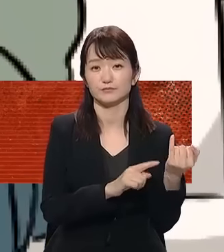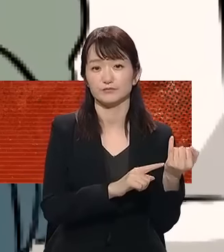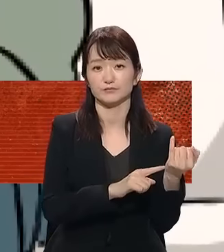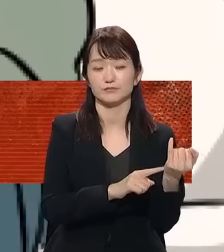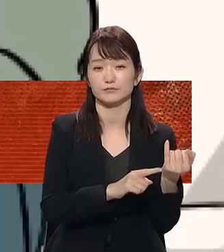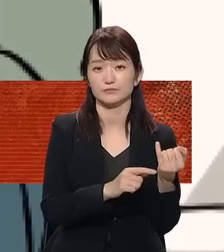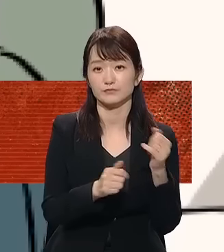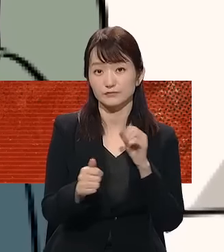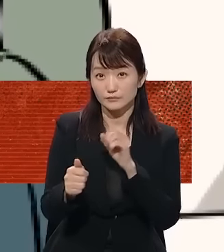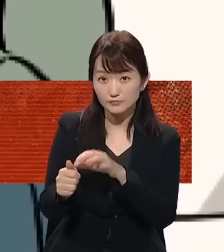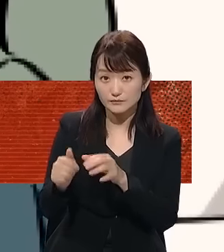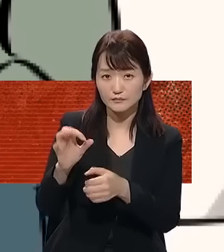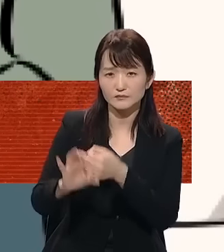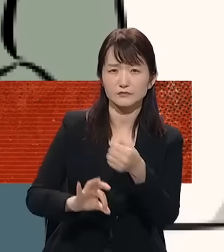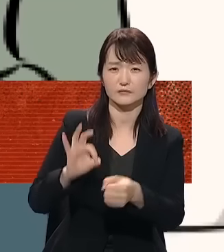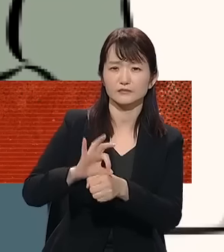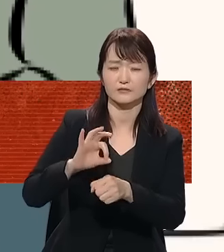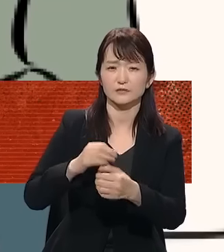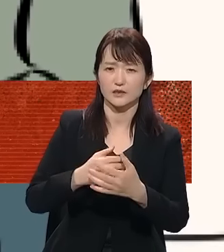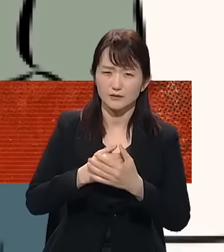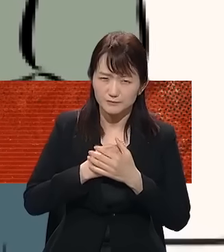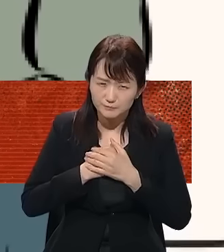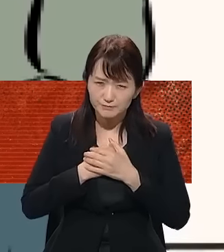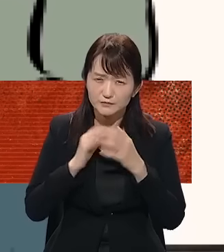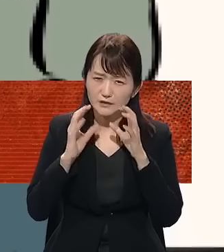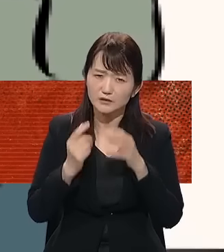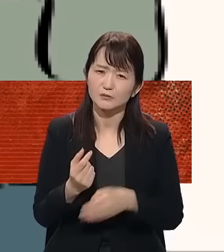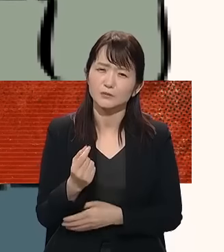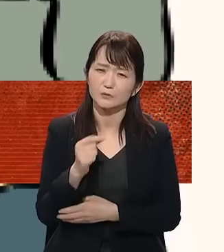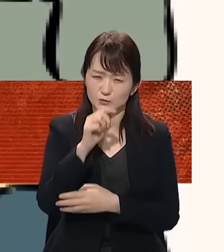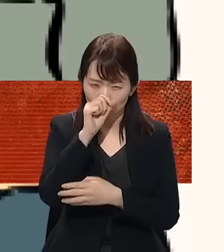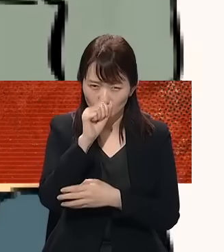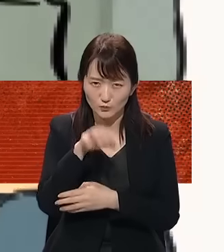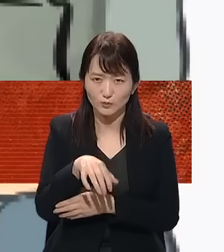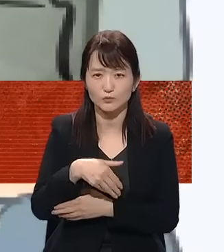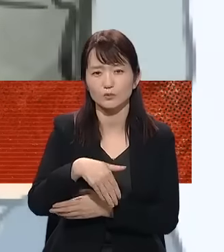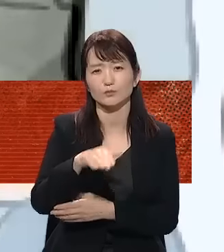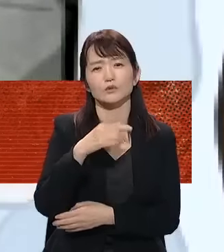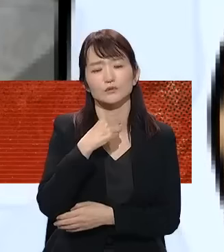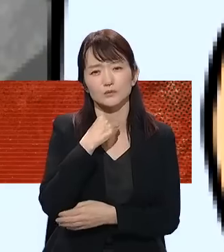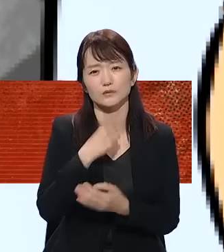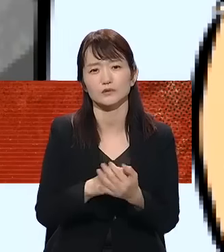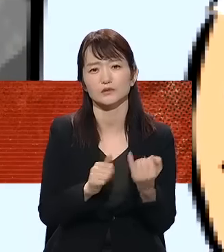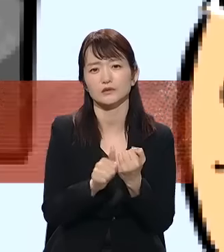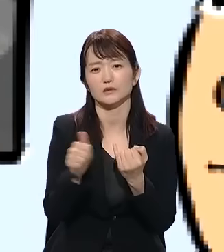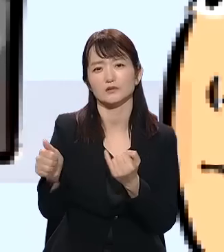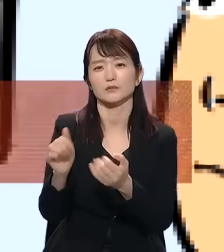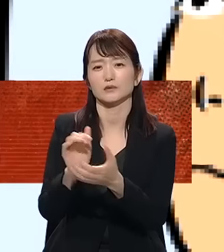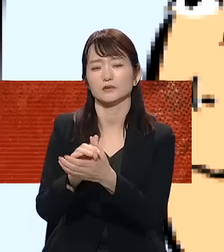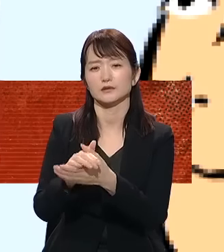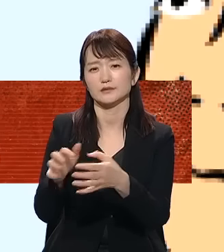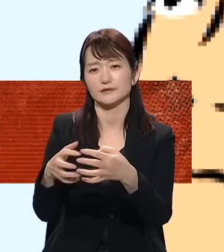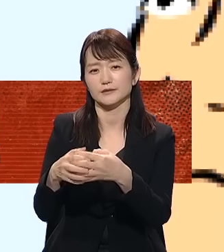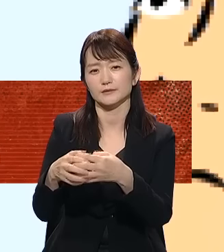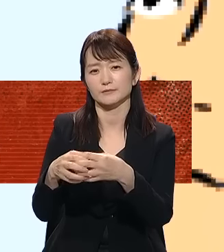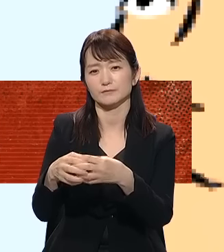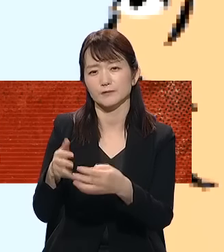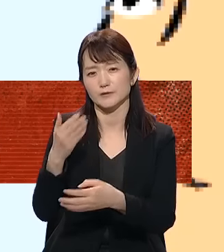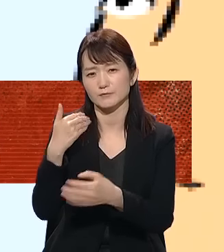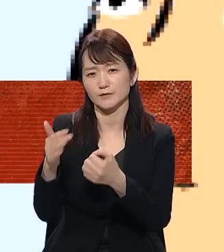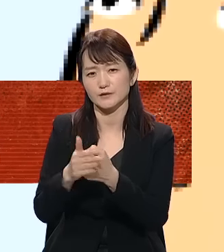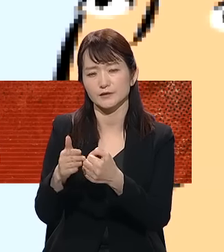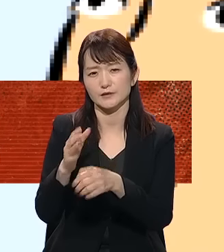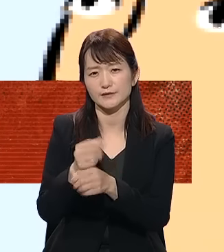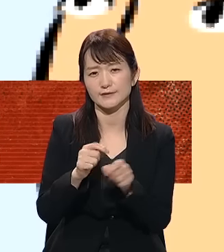나온 김에 10년 동안 가슴에 품었던 아이를 하루빨리 좋은 곳에 보내주고 싶었는데 남편이 친구와 삼겹살 먹기로 한 것 때문에